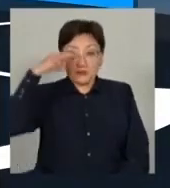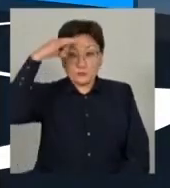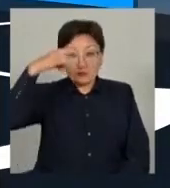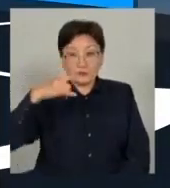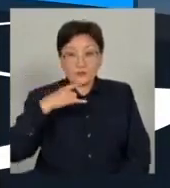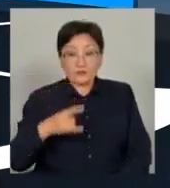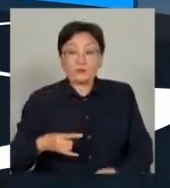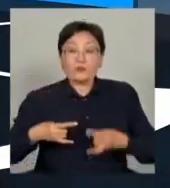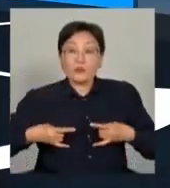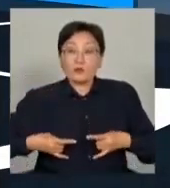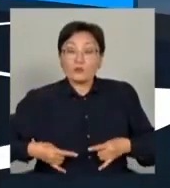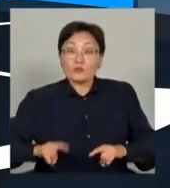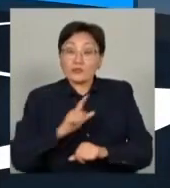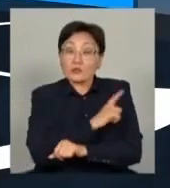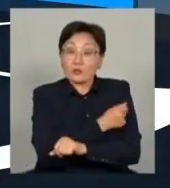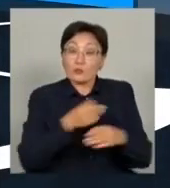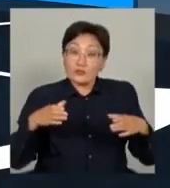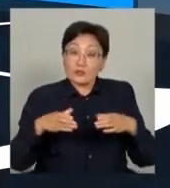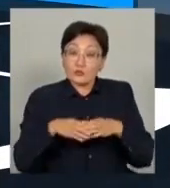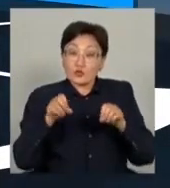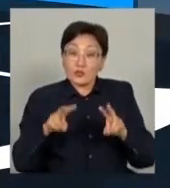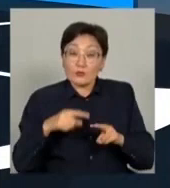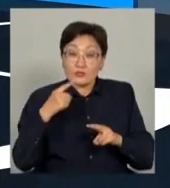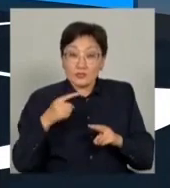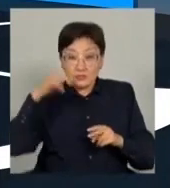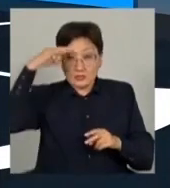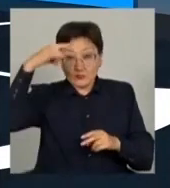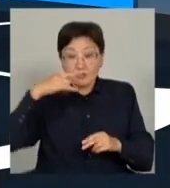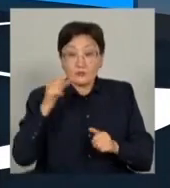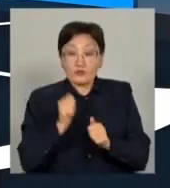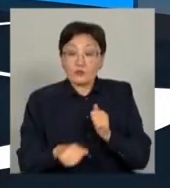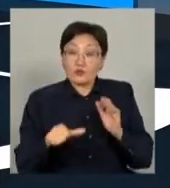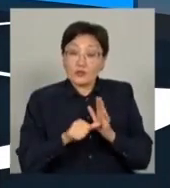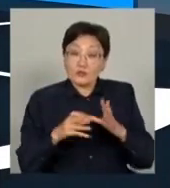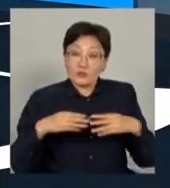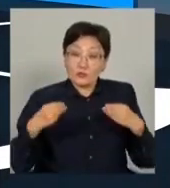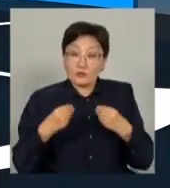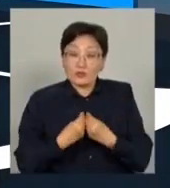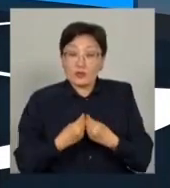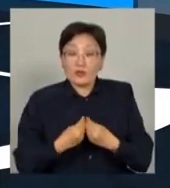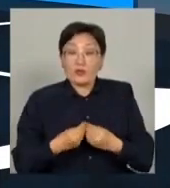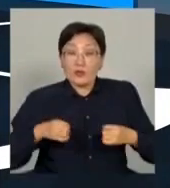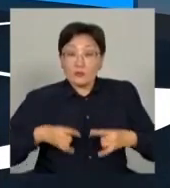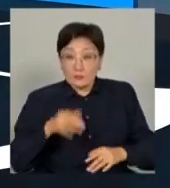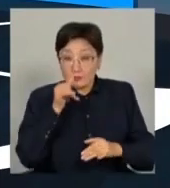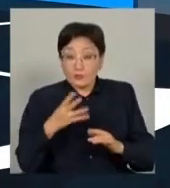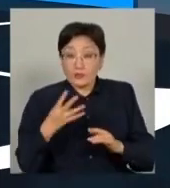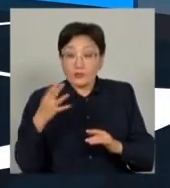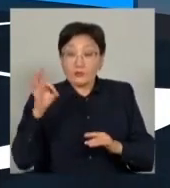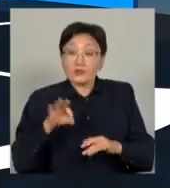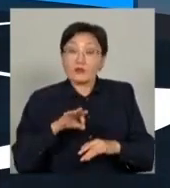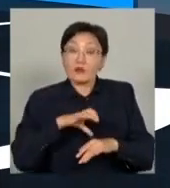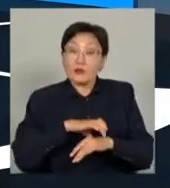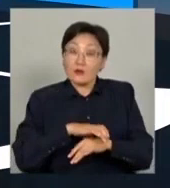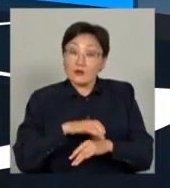Қазақстандық репродуктивті медицина қауымдастығы мамандарының айтуынша, еліміздегі әрбір алтыншы жұп бедеулікпен ауырады. 45% жағдайда